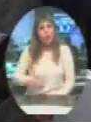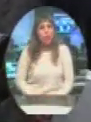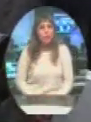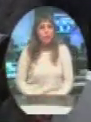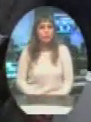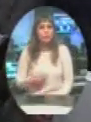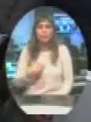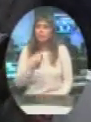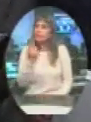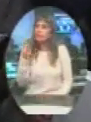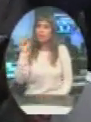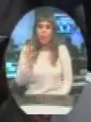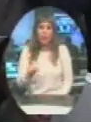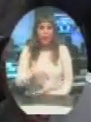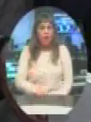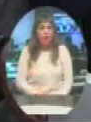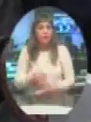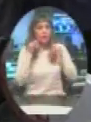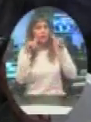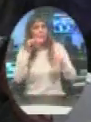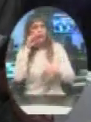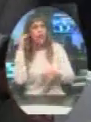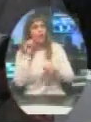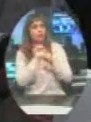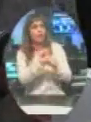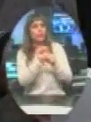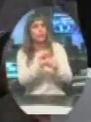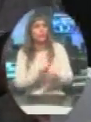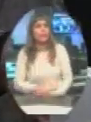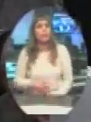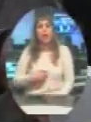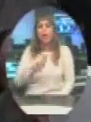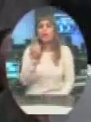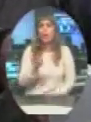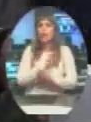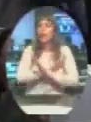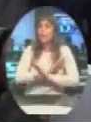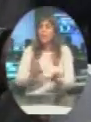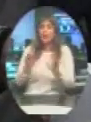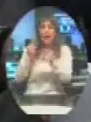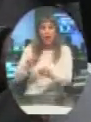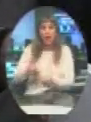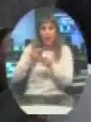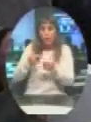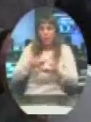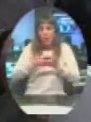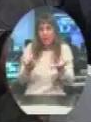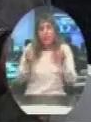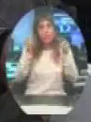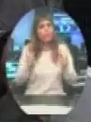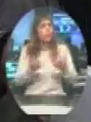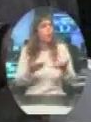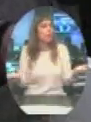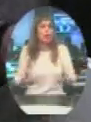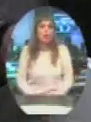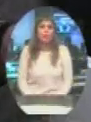כאן, אני אומר לכם, בלי חקלאות לא יהיה ביטחון,